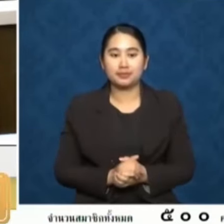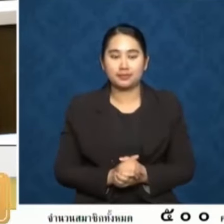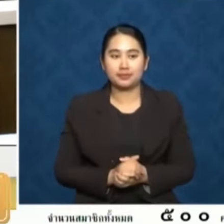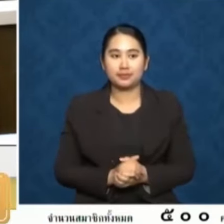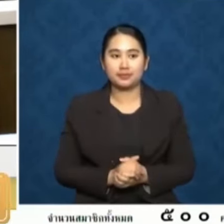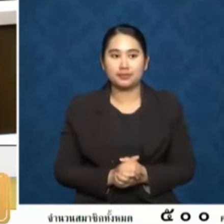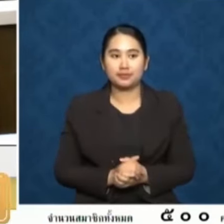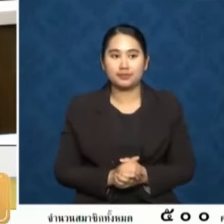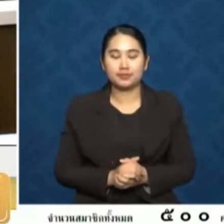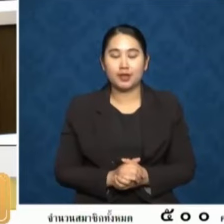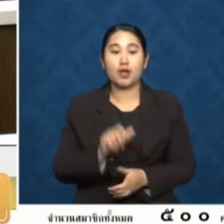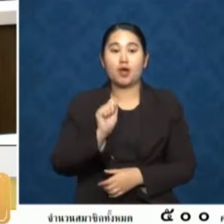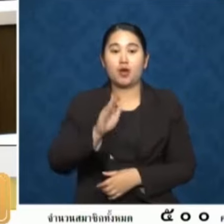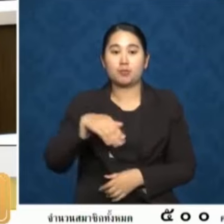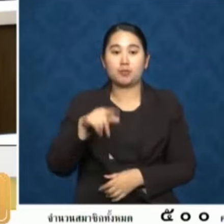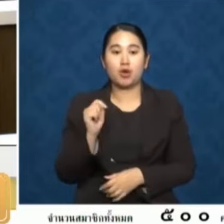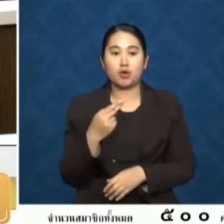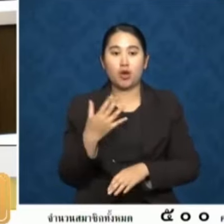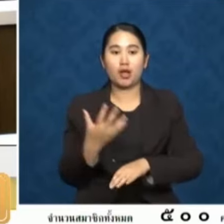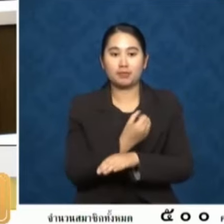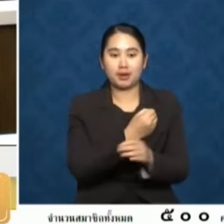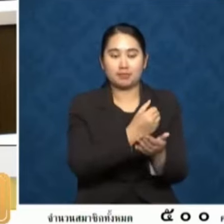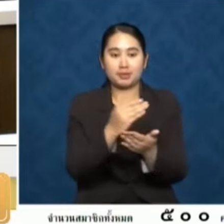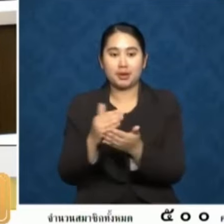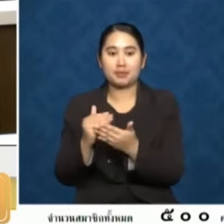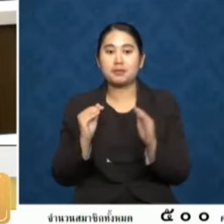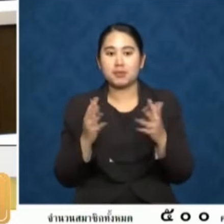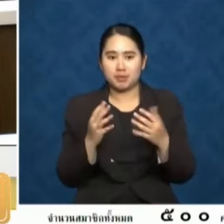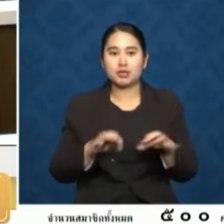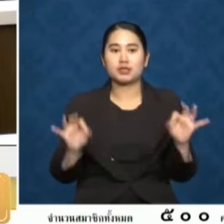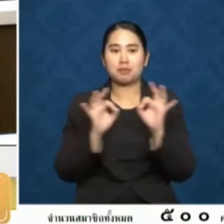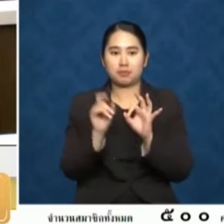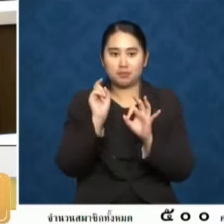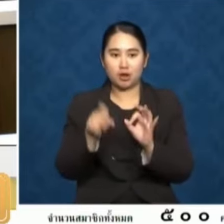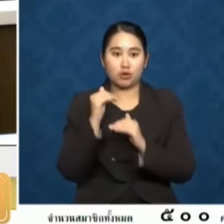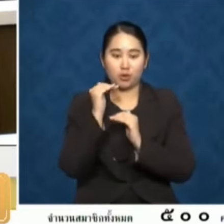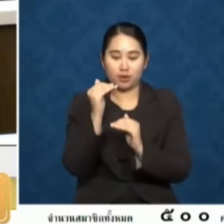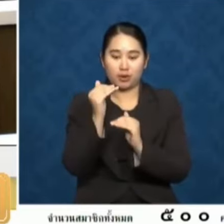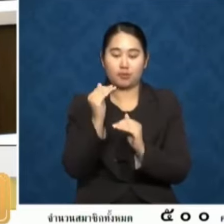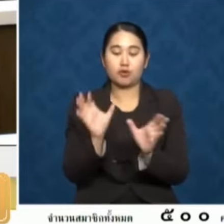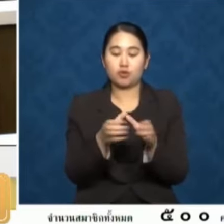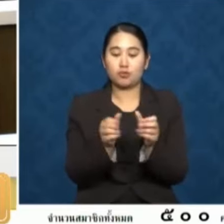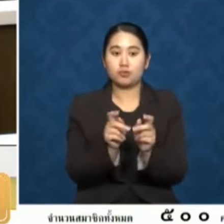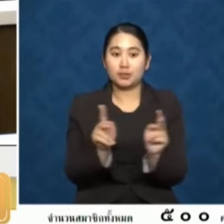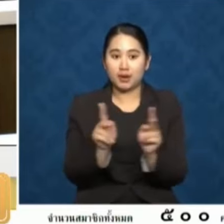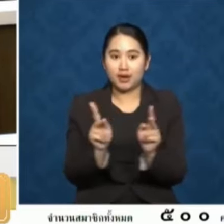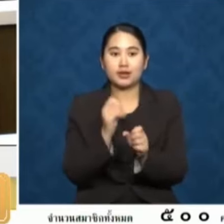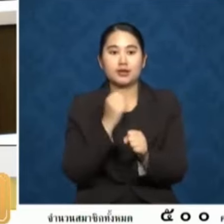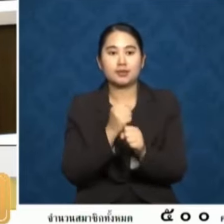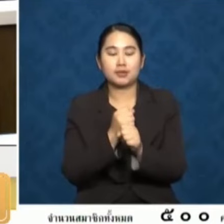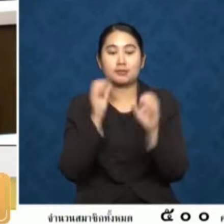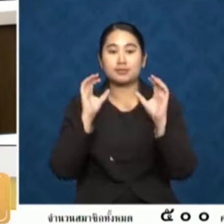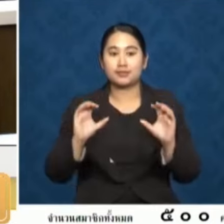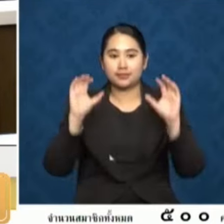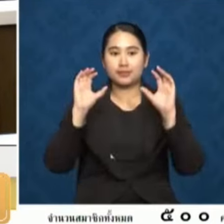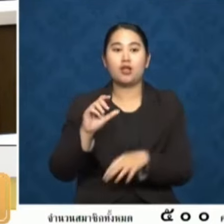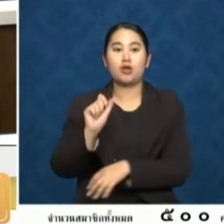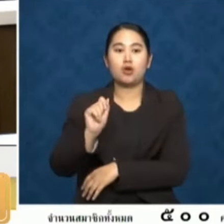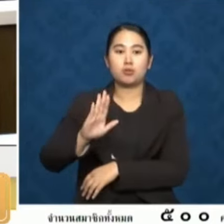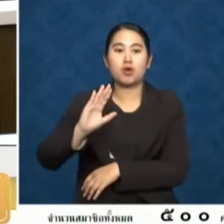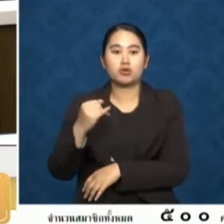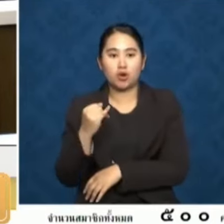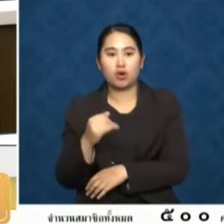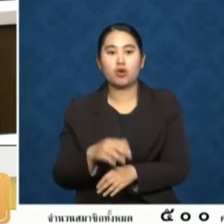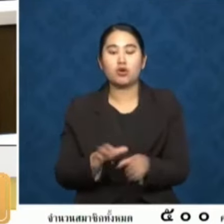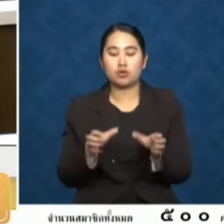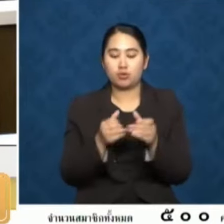ให้แก่องค์กรปกครองส่วนท้องถิ่นซึ่งควรกำหนดให้คณะกรรมการข้าราชการองค์การบริหารส่วนจังหวัดคณ